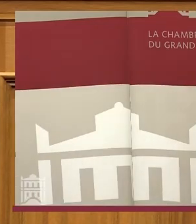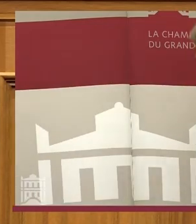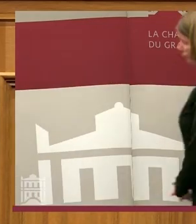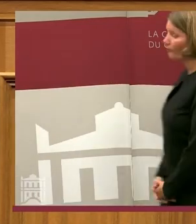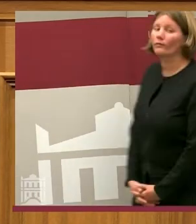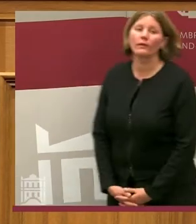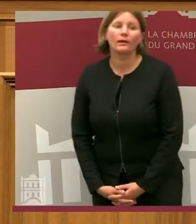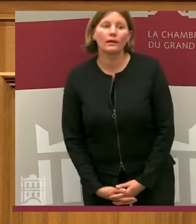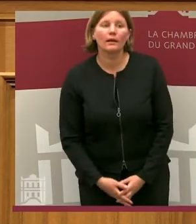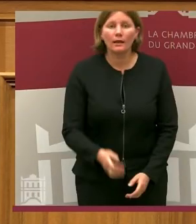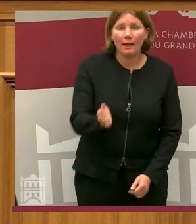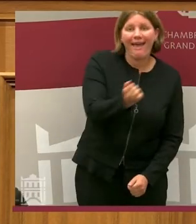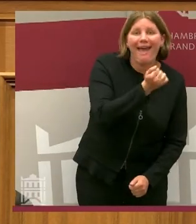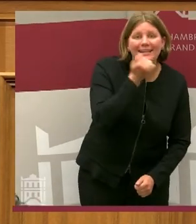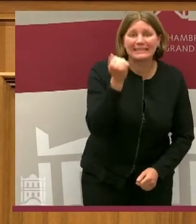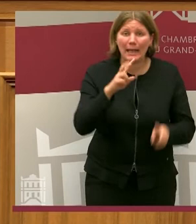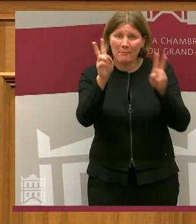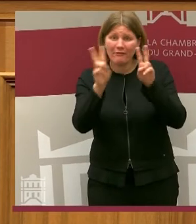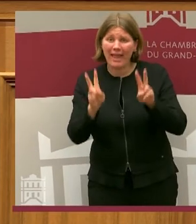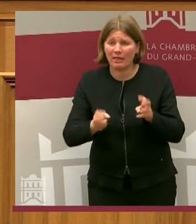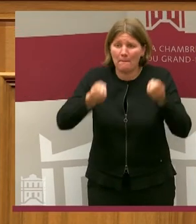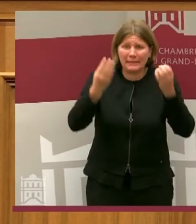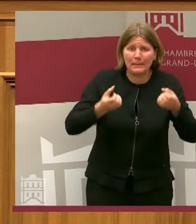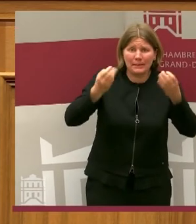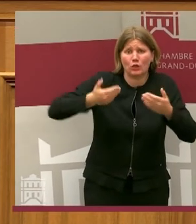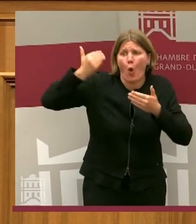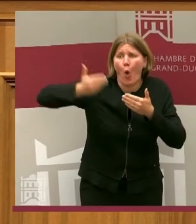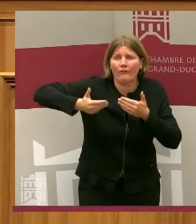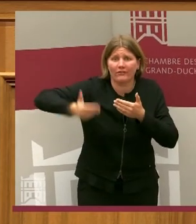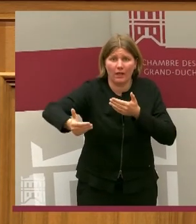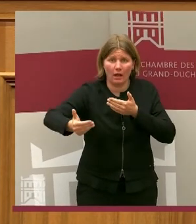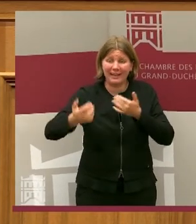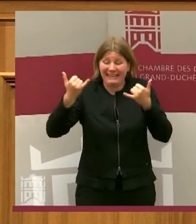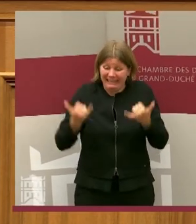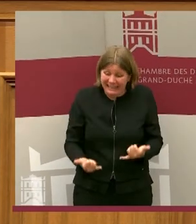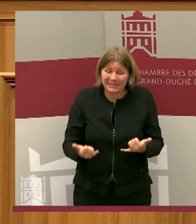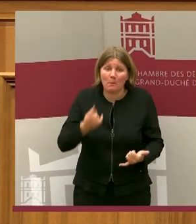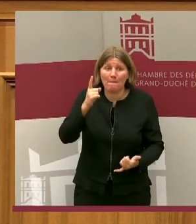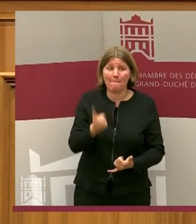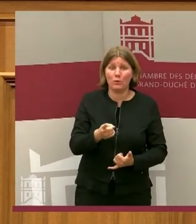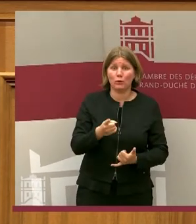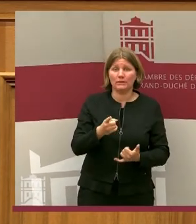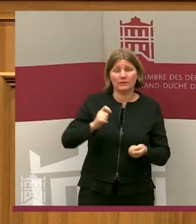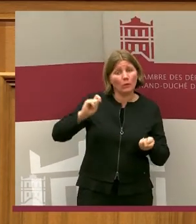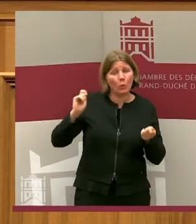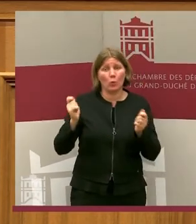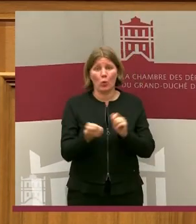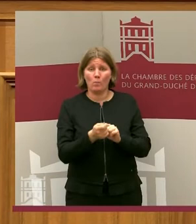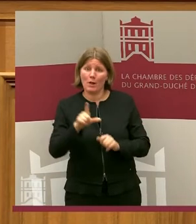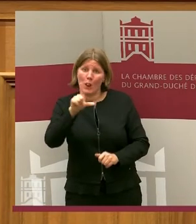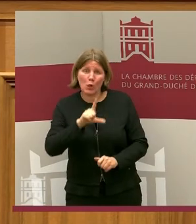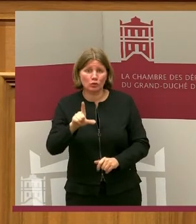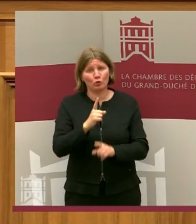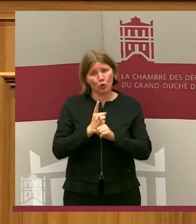Extremwetteren immer mehr heftig gehen. Wir müssen nicht los. Auch zu Lützeburg